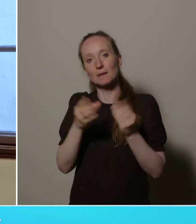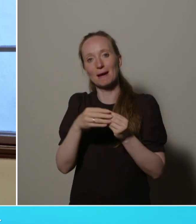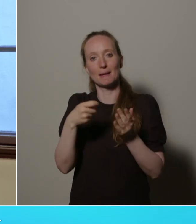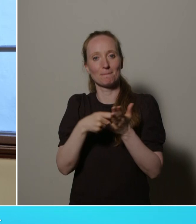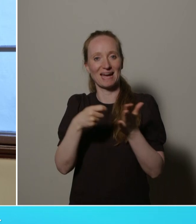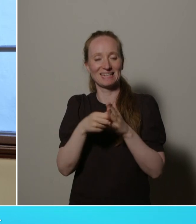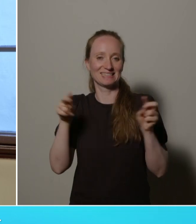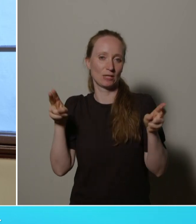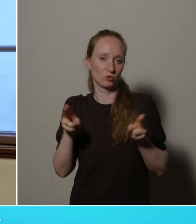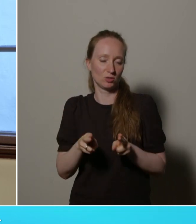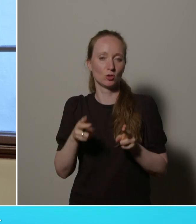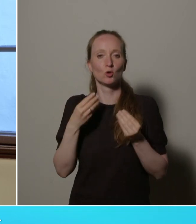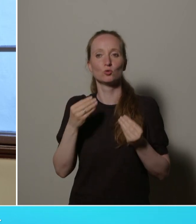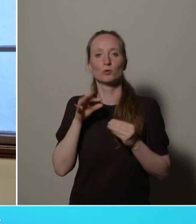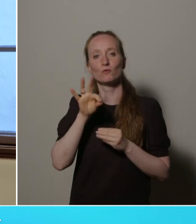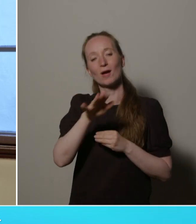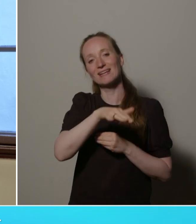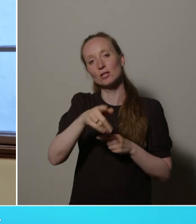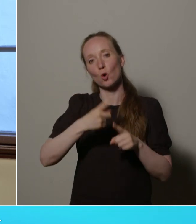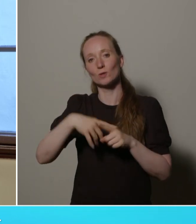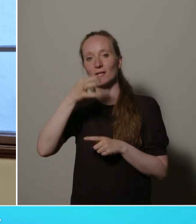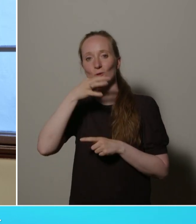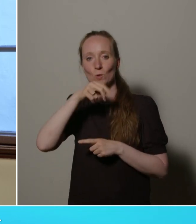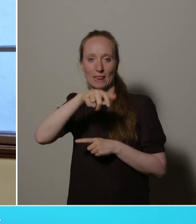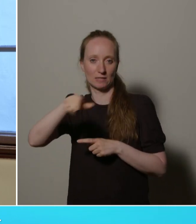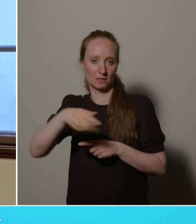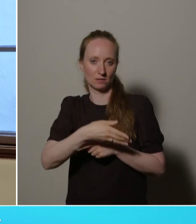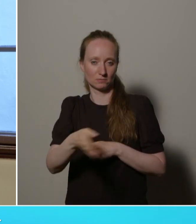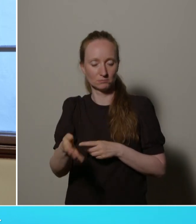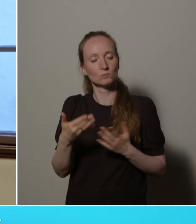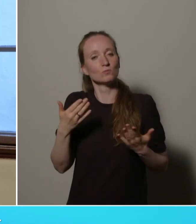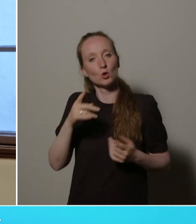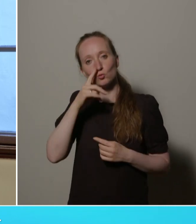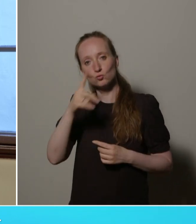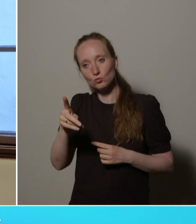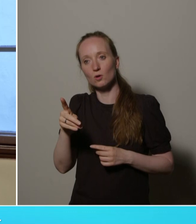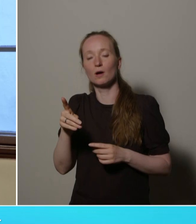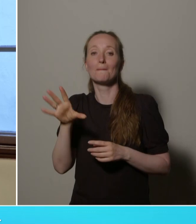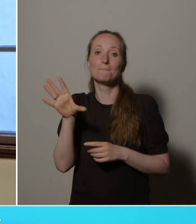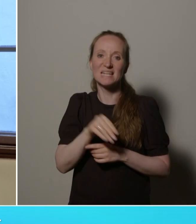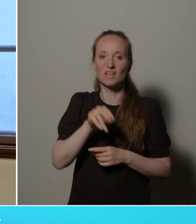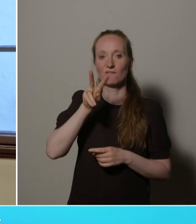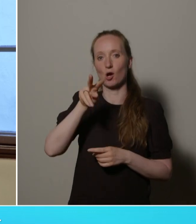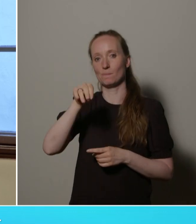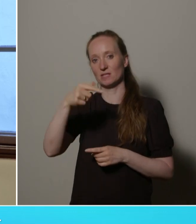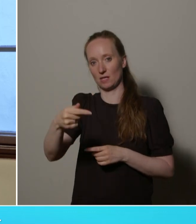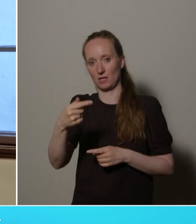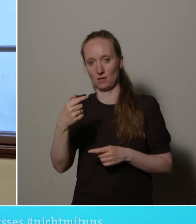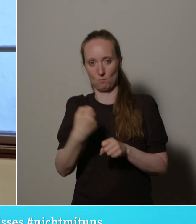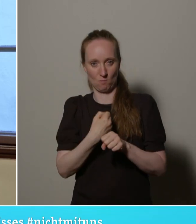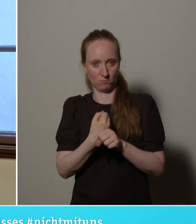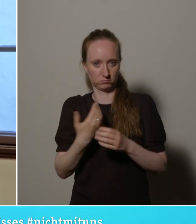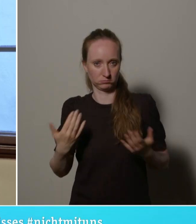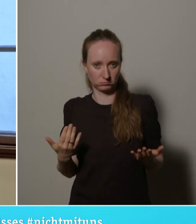Preisreduzierungen, wie sie üblich sind, zum Beispiel für Kinder und Jugendliche, auch das können wir auch nur im Gleichklang mit dem VMT machen und auch nur auf